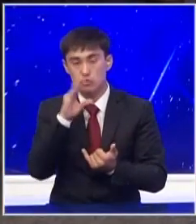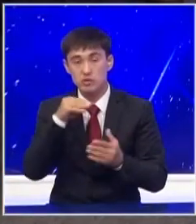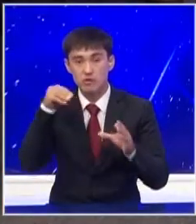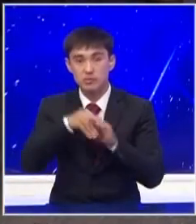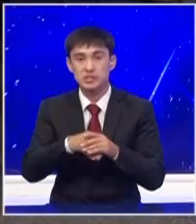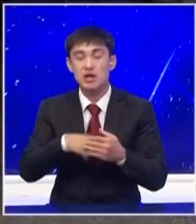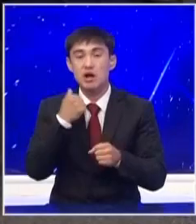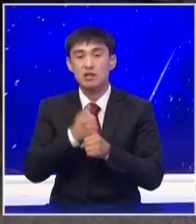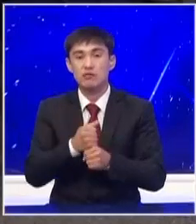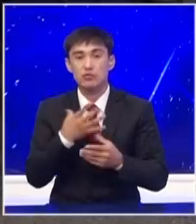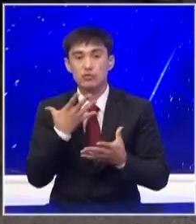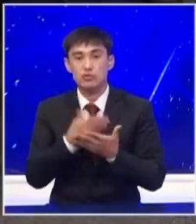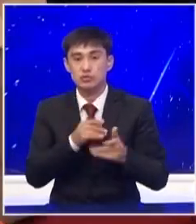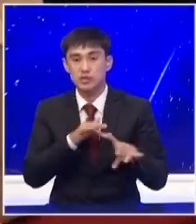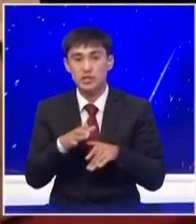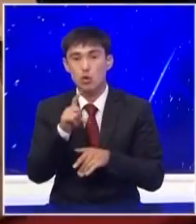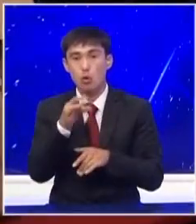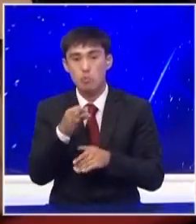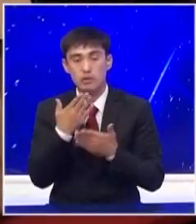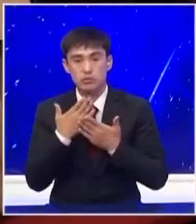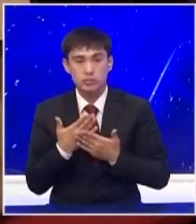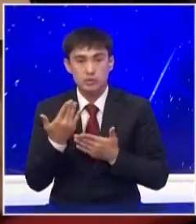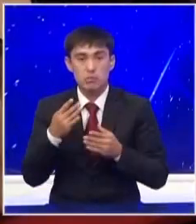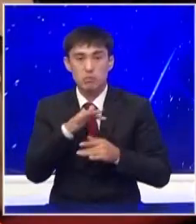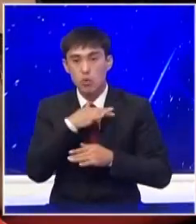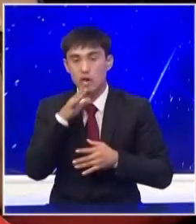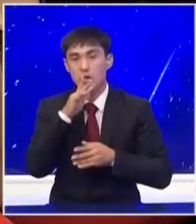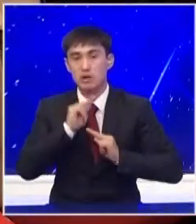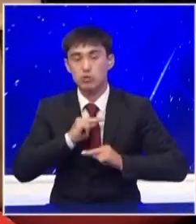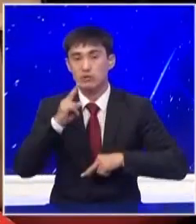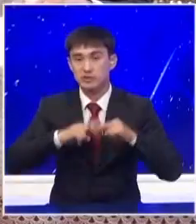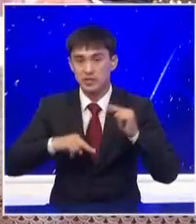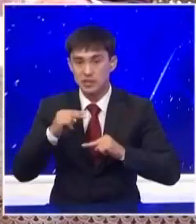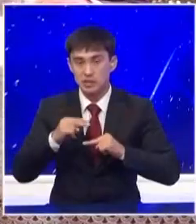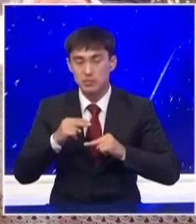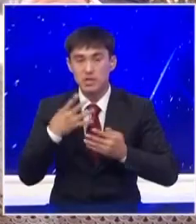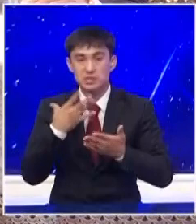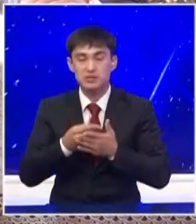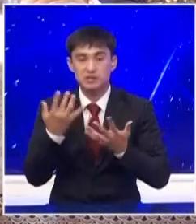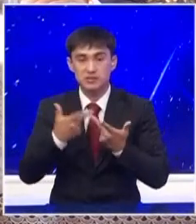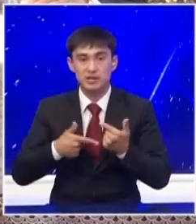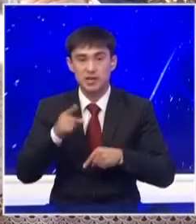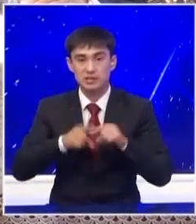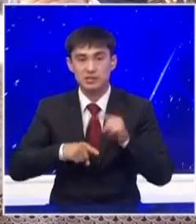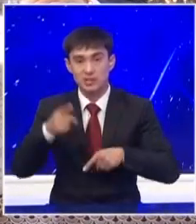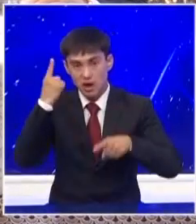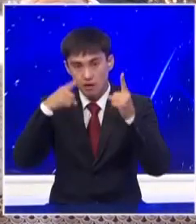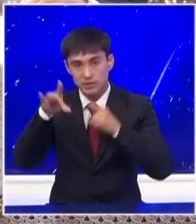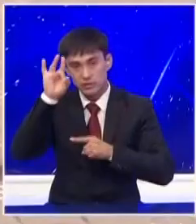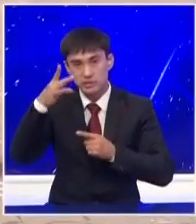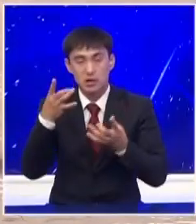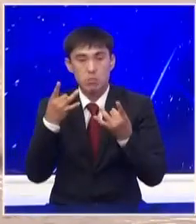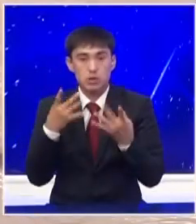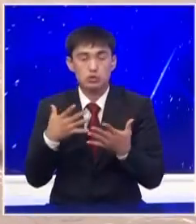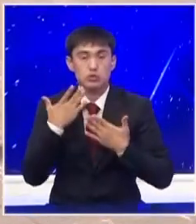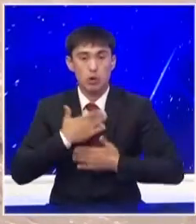свою основную деятельность с хобби. Ведь много лет он проработал в сфере строительства. Среди своих соотечественников автор известен как простотой